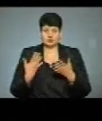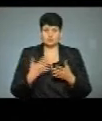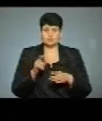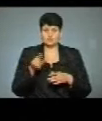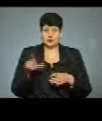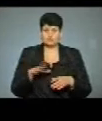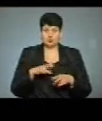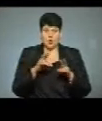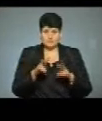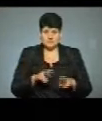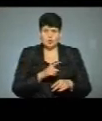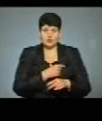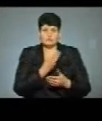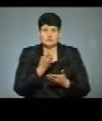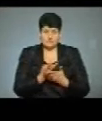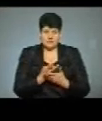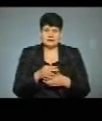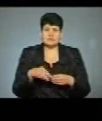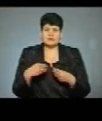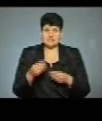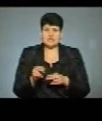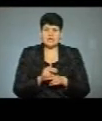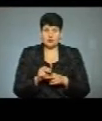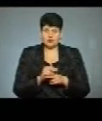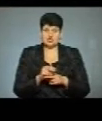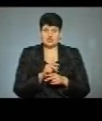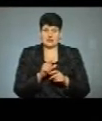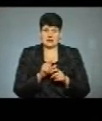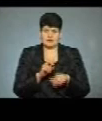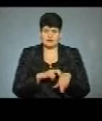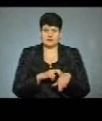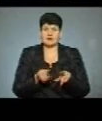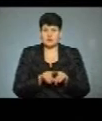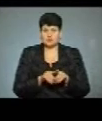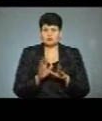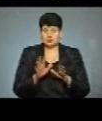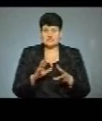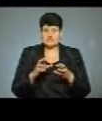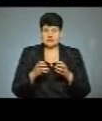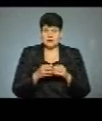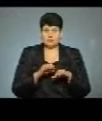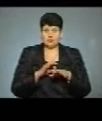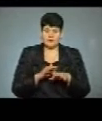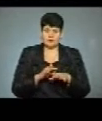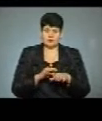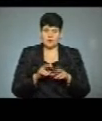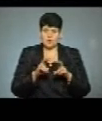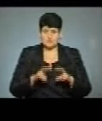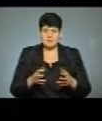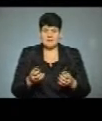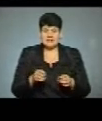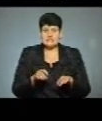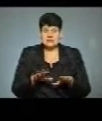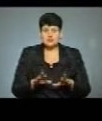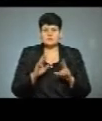було обстежено та госпіталізовано, їй призначено лікуючого лікаря, який також буде за результатами проведення судового розслідування прийматися по ньому рішення